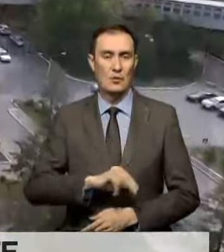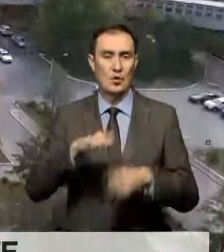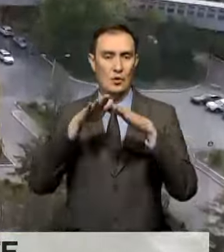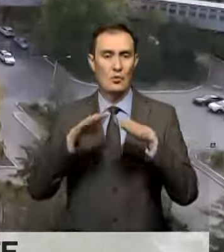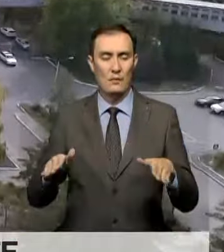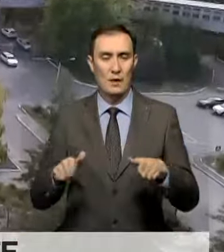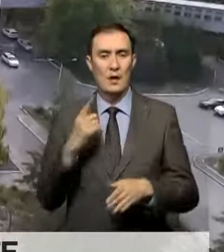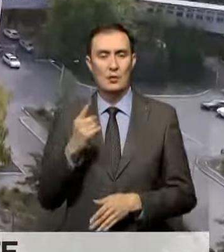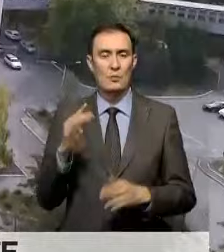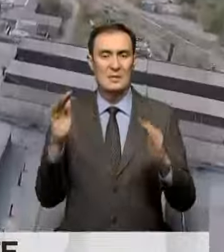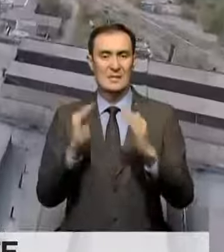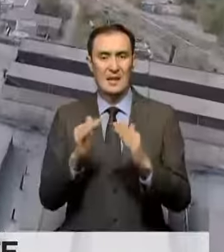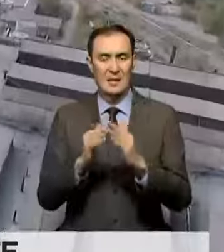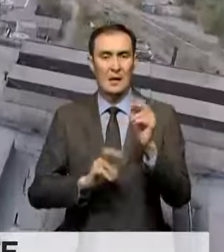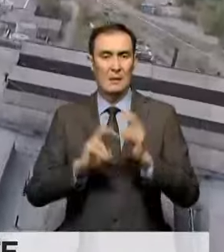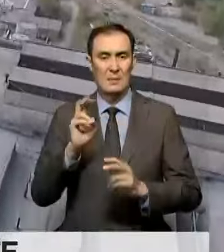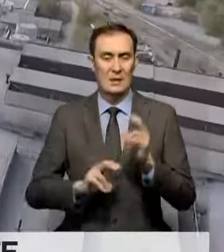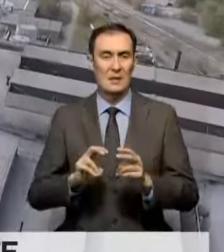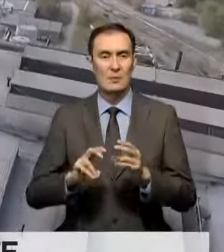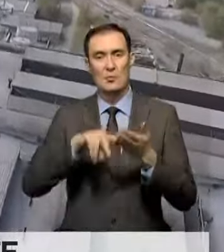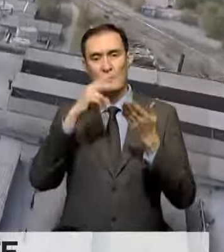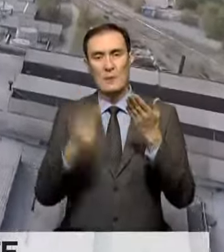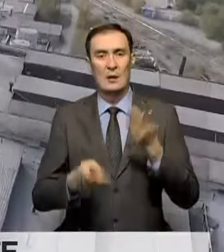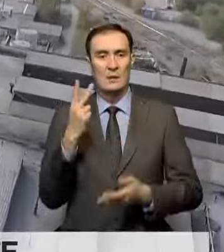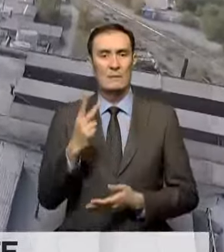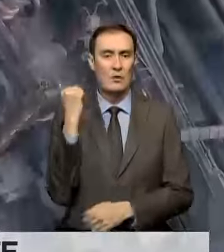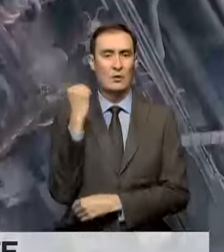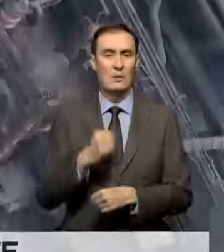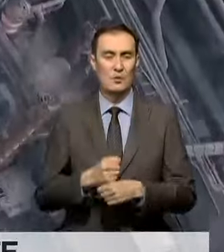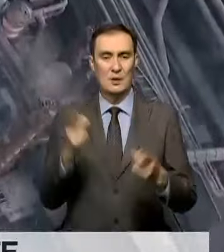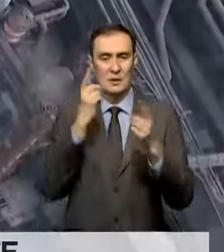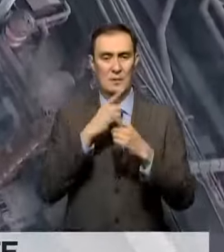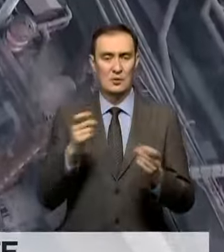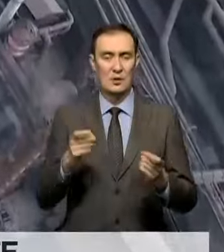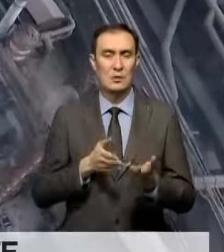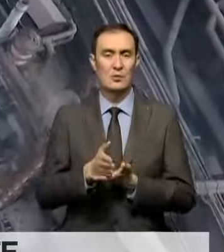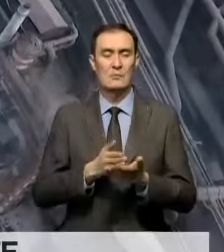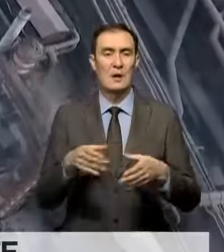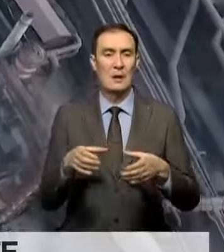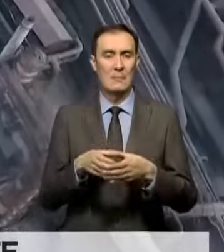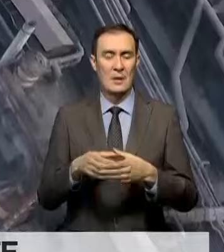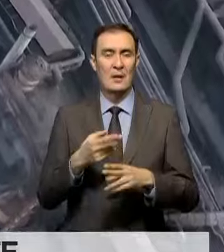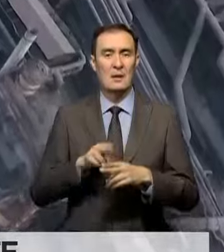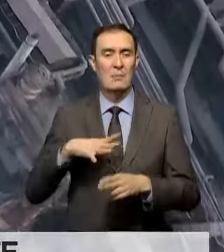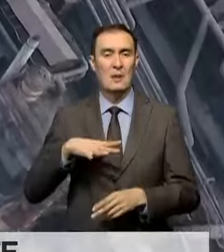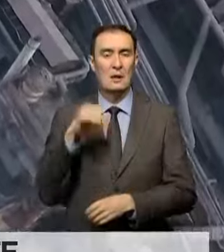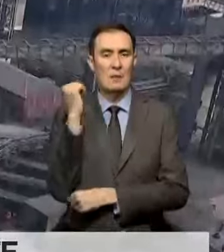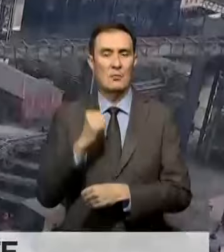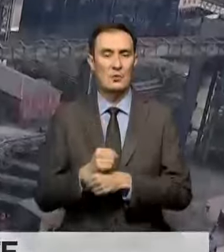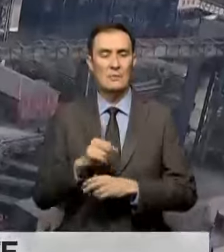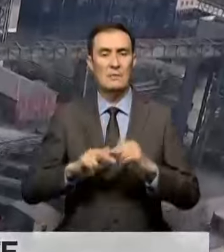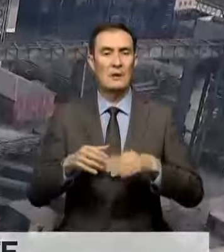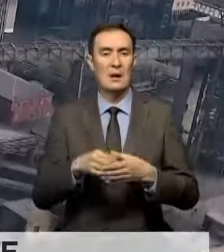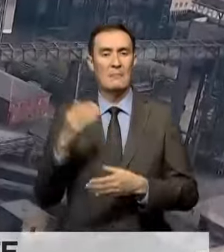кровли на одном из зданий медкомбината с высоты упали двое рабочих. Как сообщила пресс-служба «Кармет», это были сотрудники